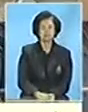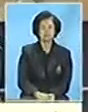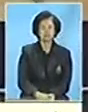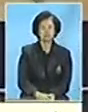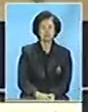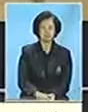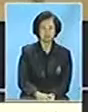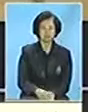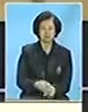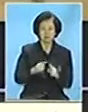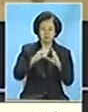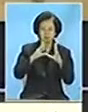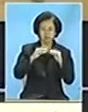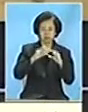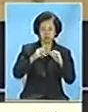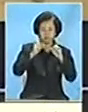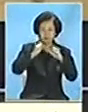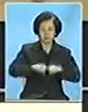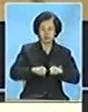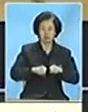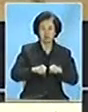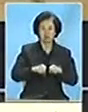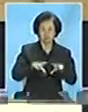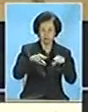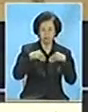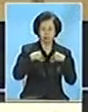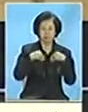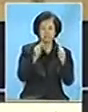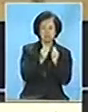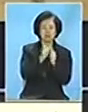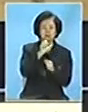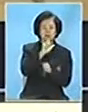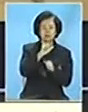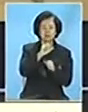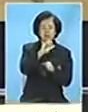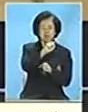เป็นอันว่าที่ประชุมลงมติเห็นชอบด้วยกับสภาผู้แทนราษฎรค่ะ